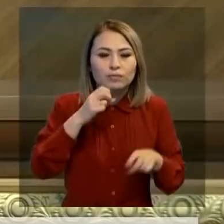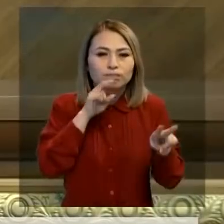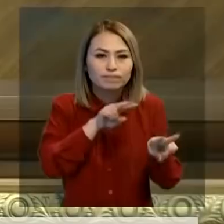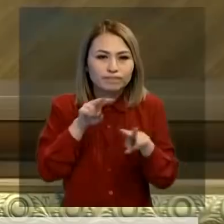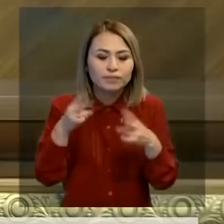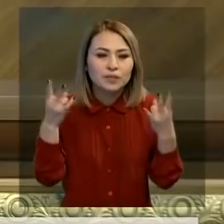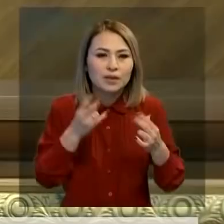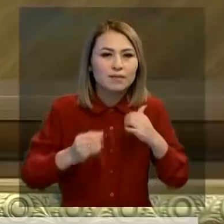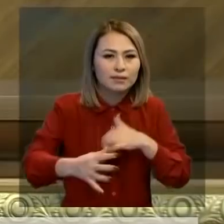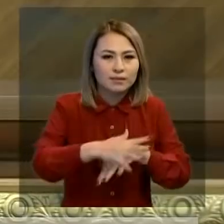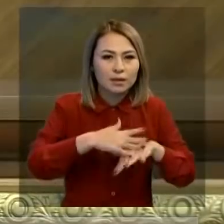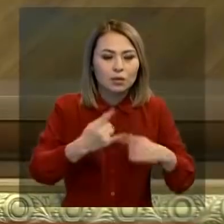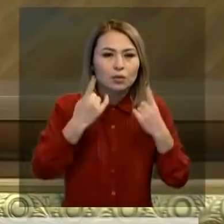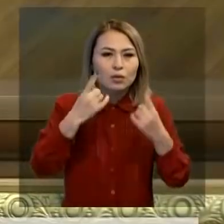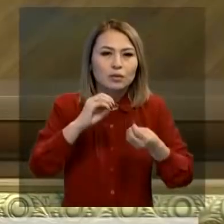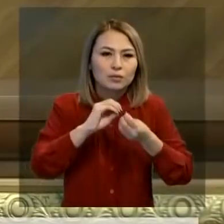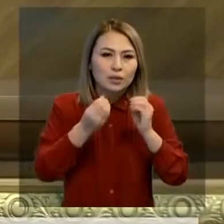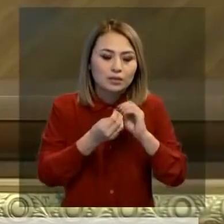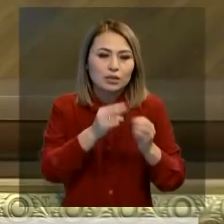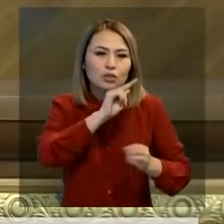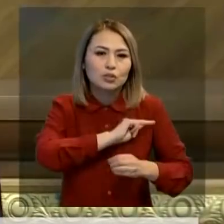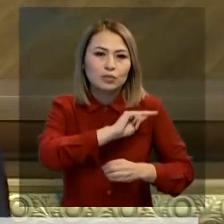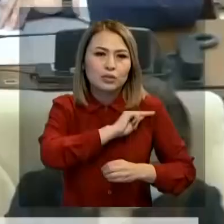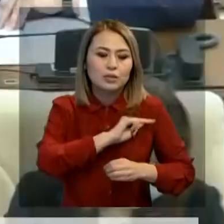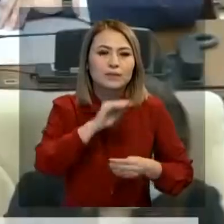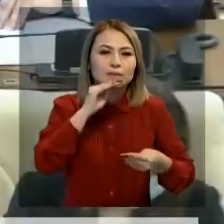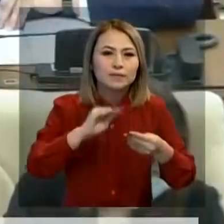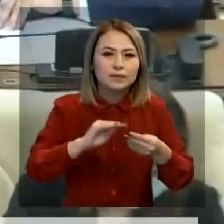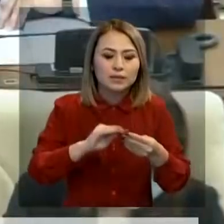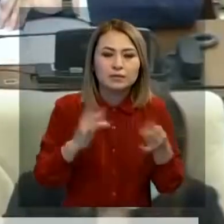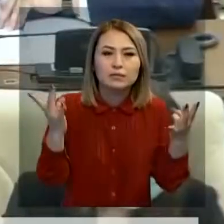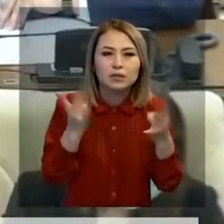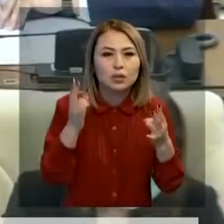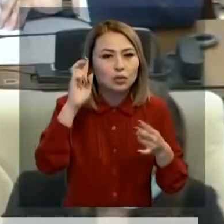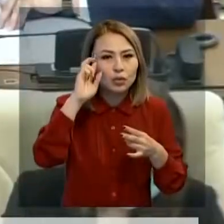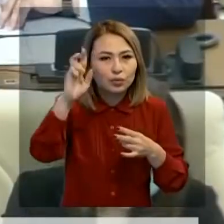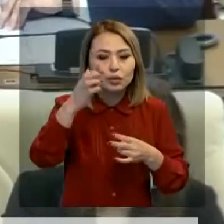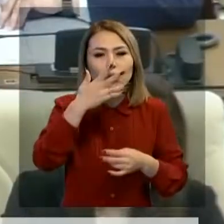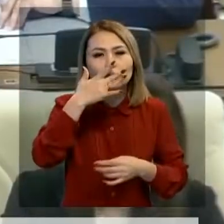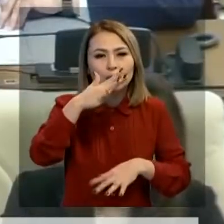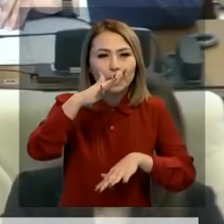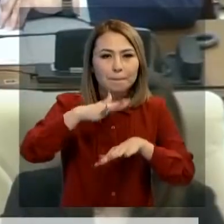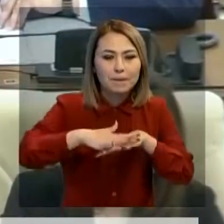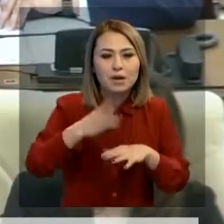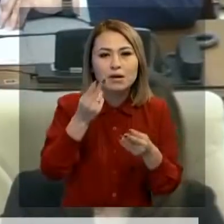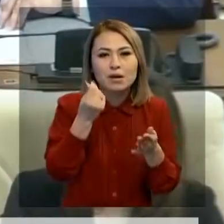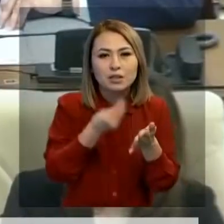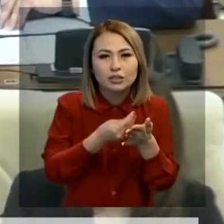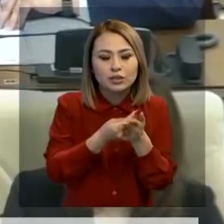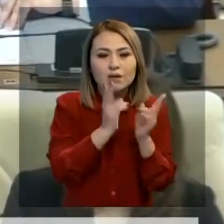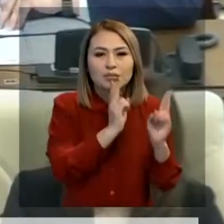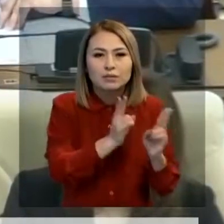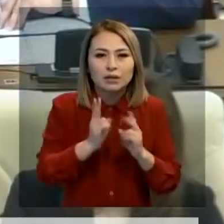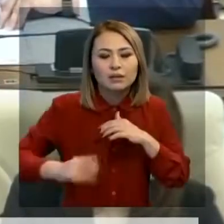керек. Нарықтағы дүрбелең біздің атқарып жатқан жұмыстарымызды жоққа шығармауы керек. Үкімет, ұлттық банк, қаржы нарығын реттеу және